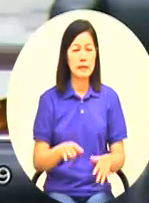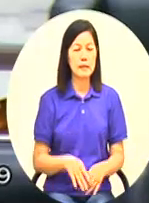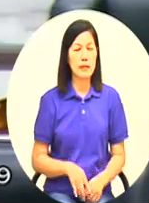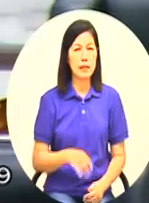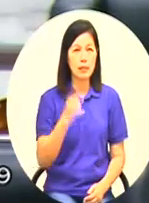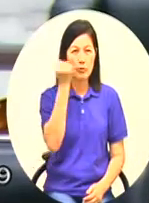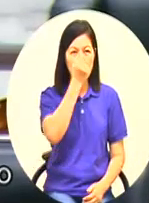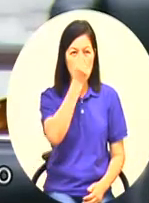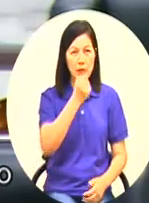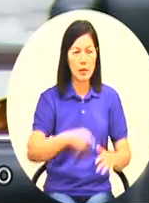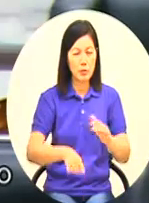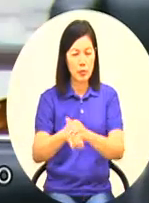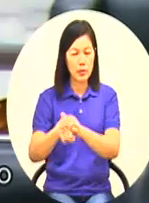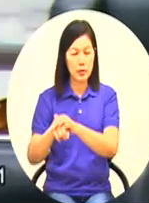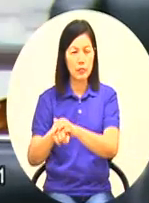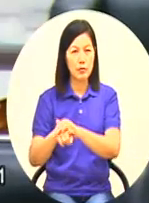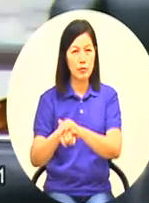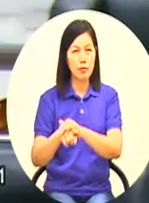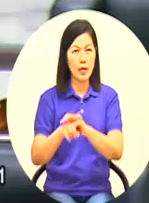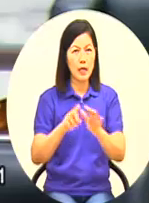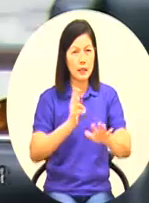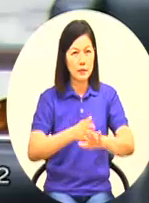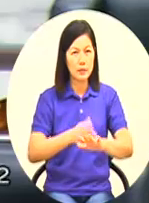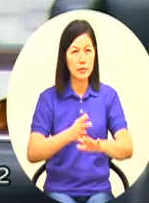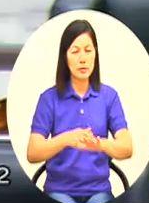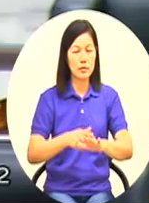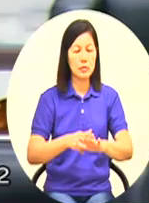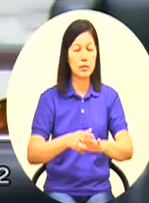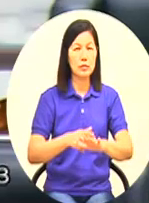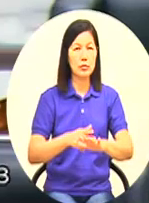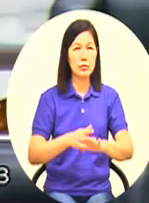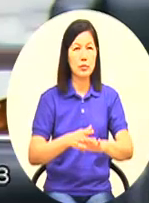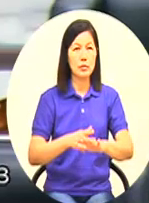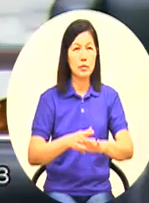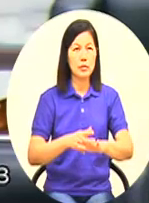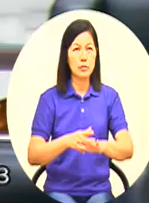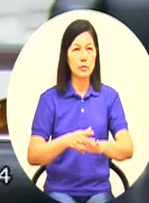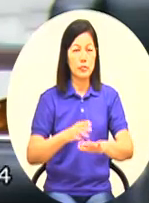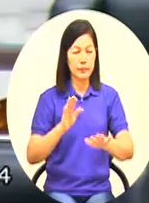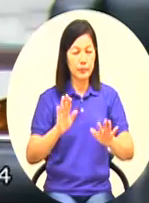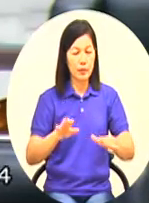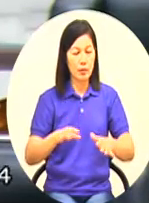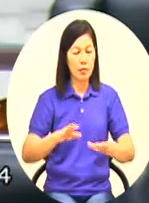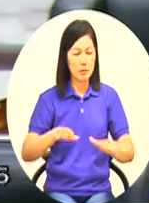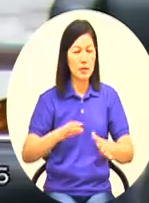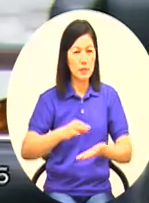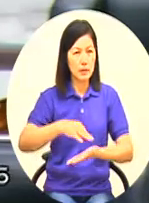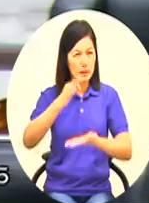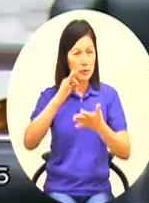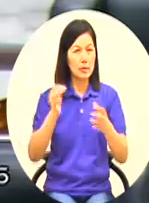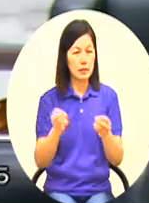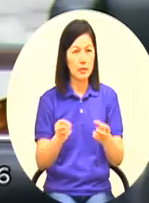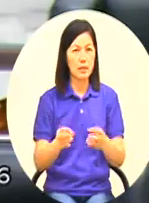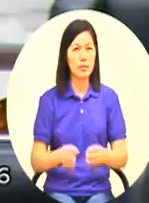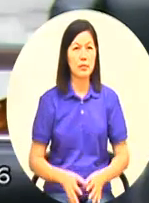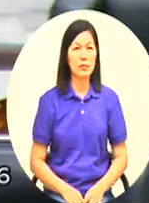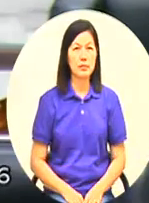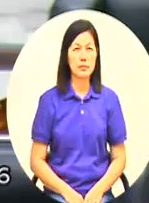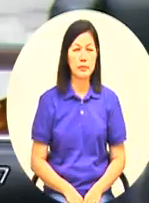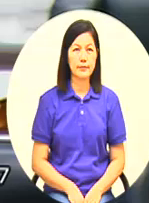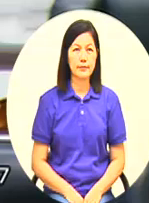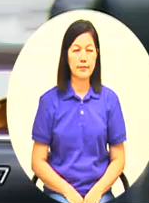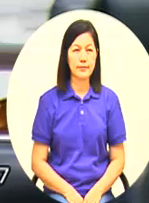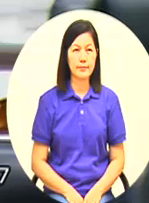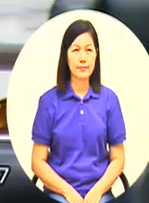段哦，我们如何来应应这个国际化、网路化，所以提出来来讨论哦。